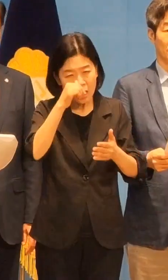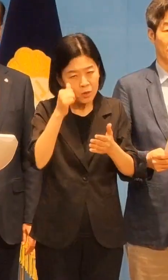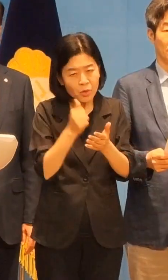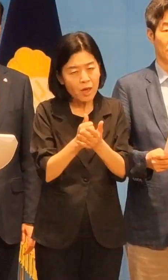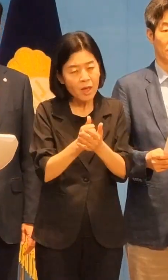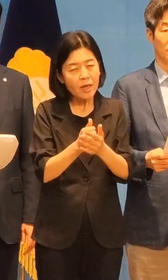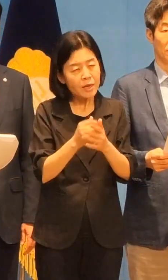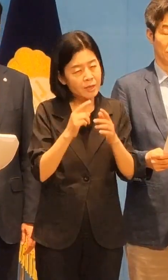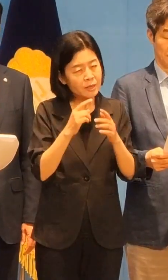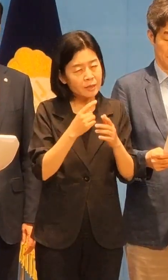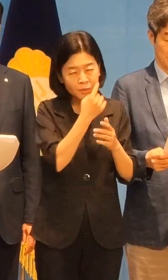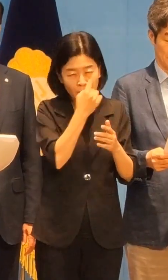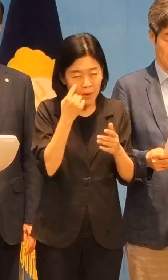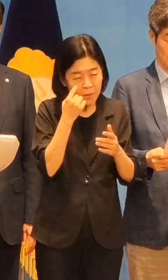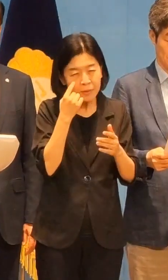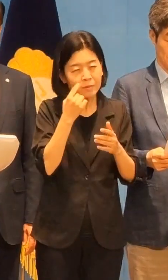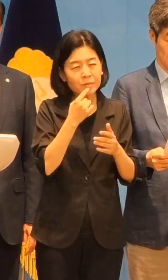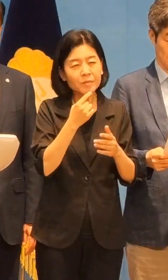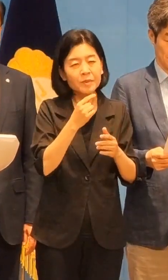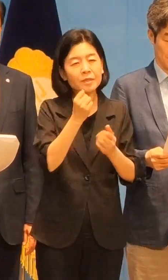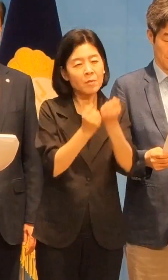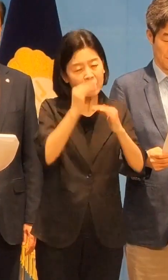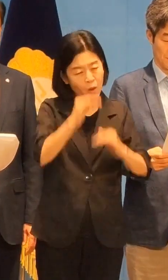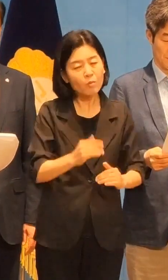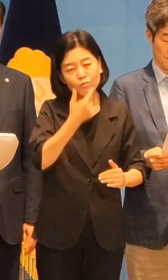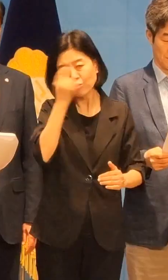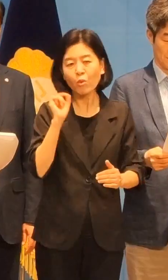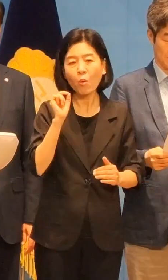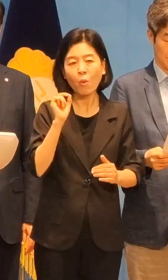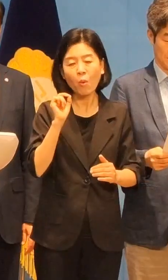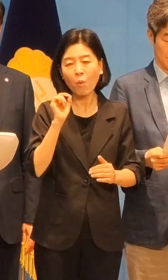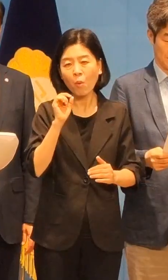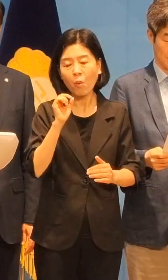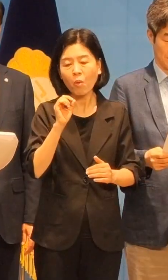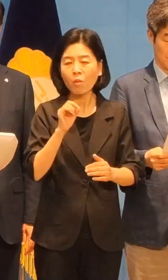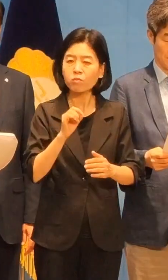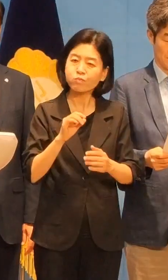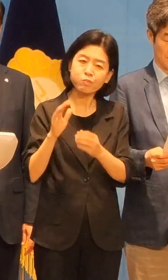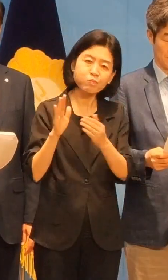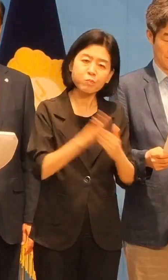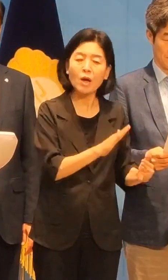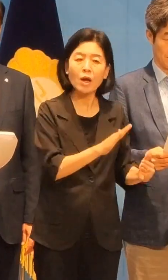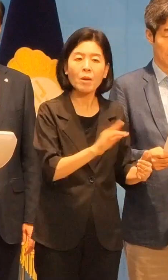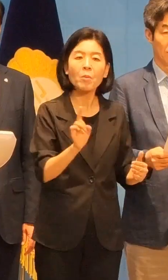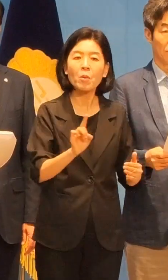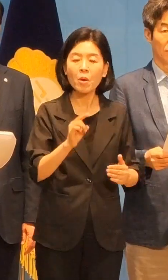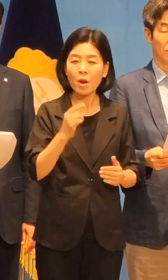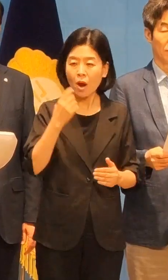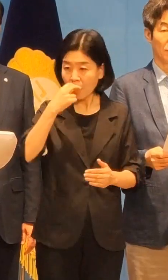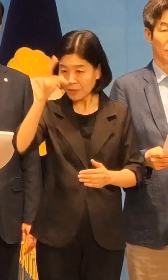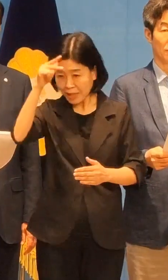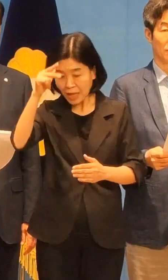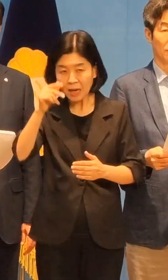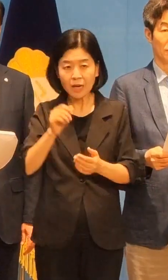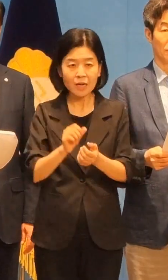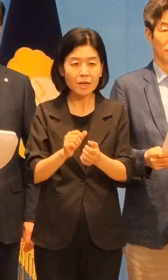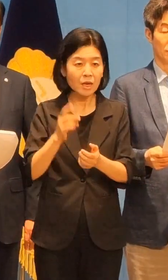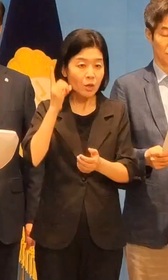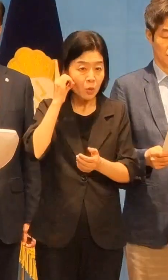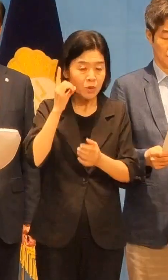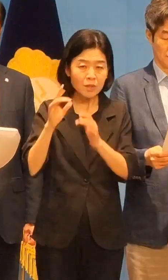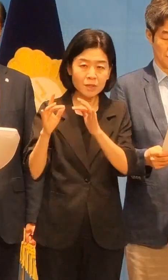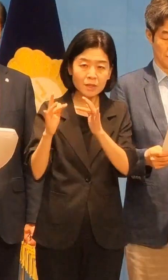부족하다는 납득할 수 없는 이유였습니다. 검찰의 통신영장 기각은